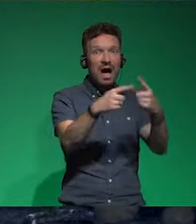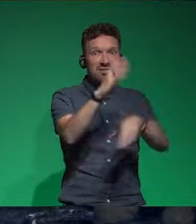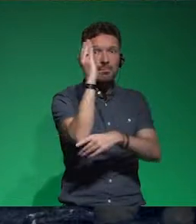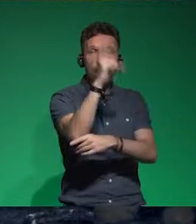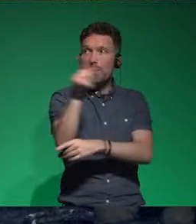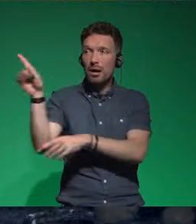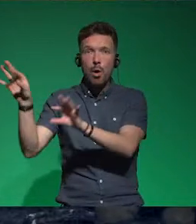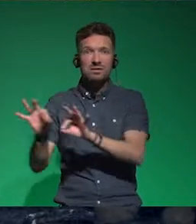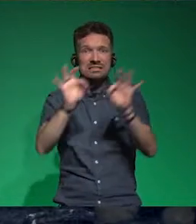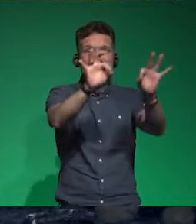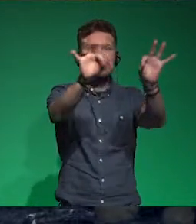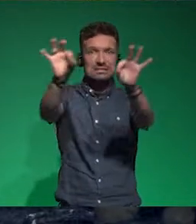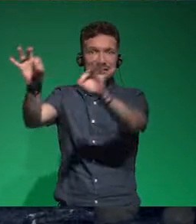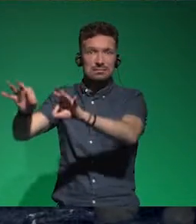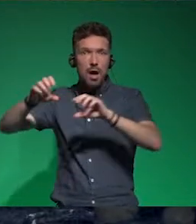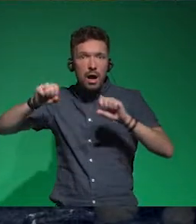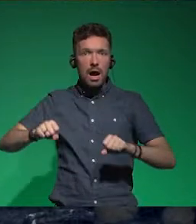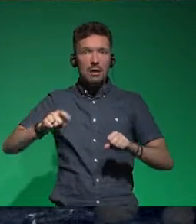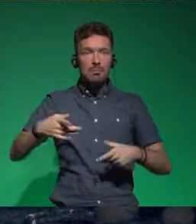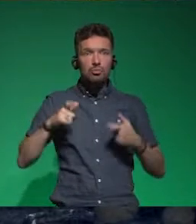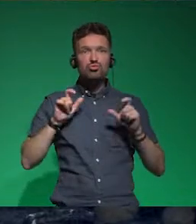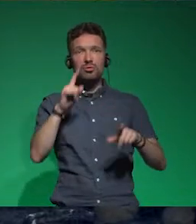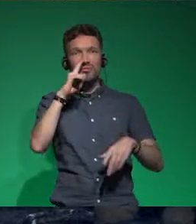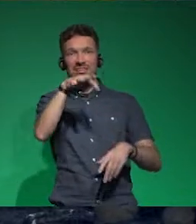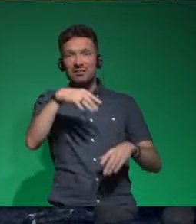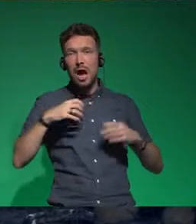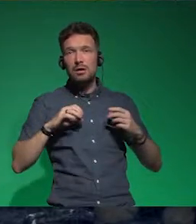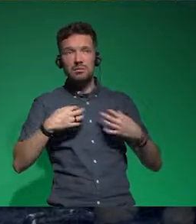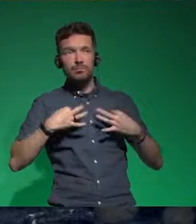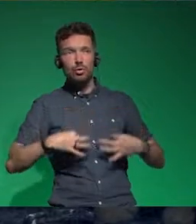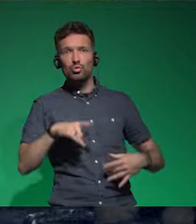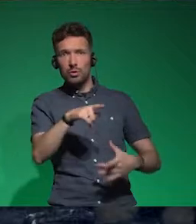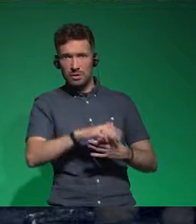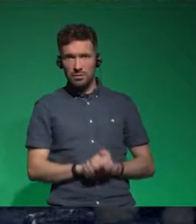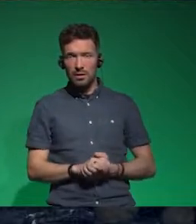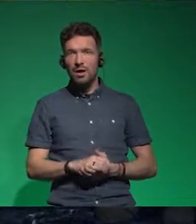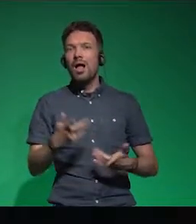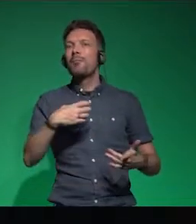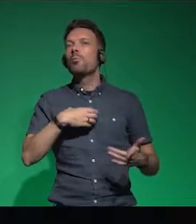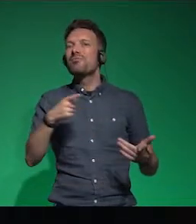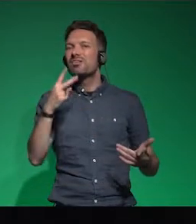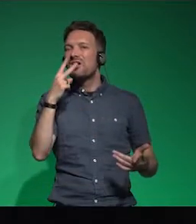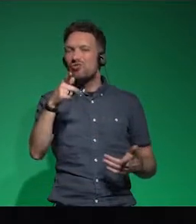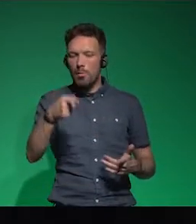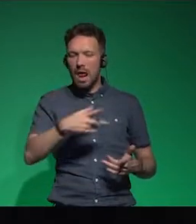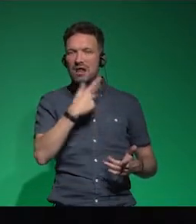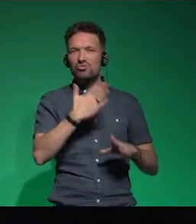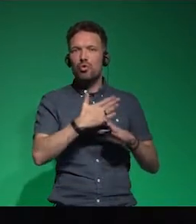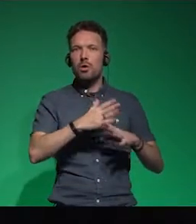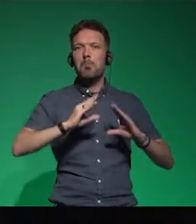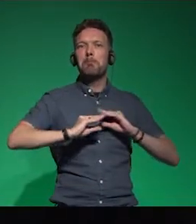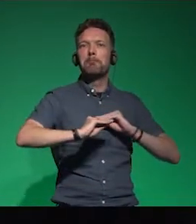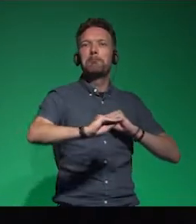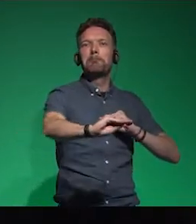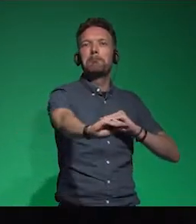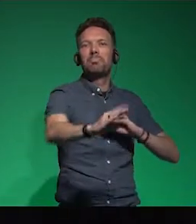kann. Das Ergebnis dieses Prozesses sind weite Kahlflächen. Diese Kahlflächen sind für uns